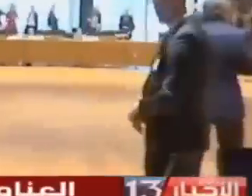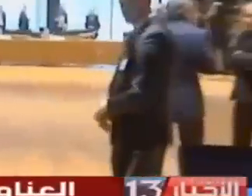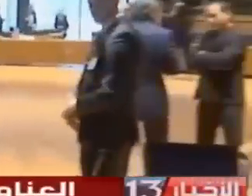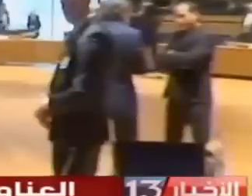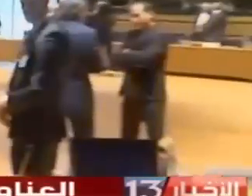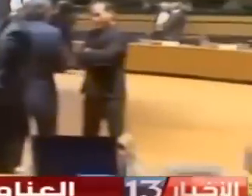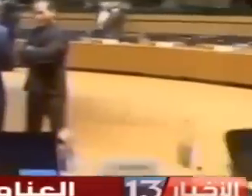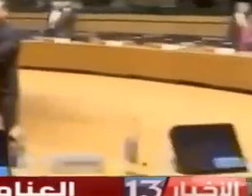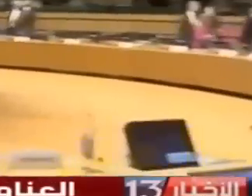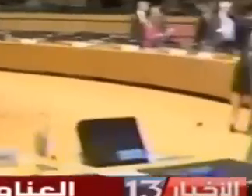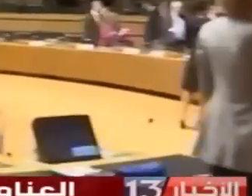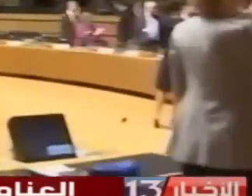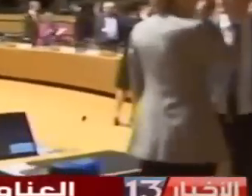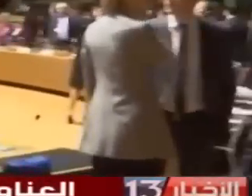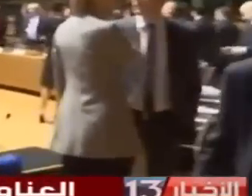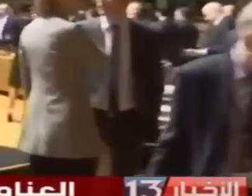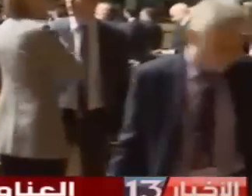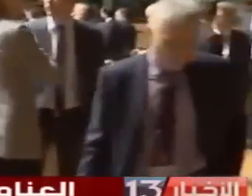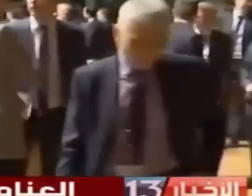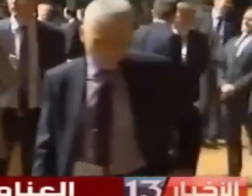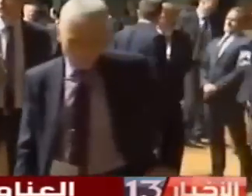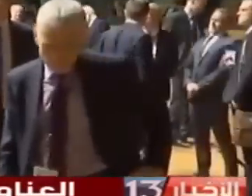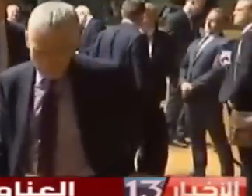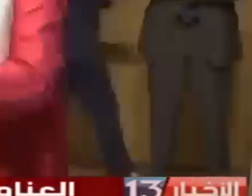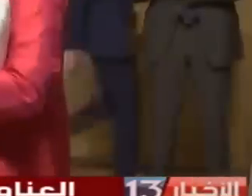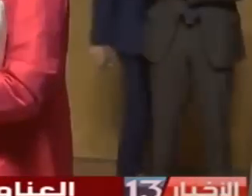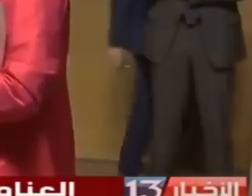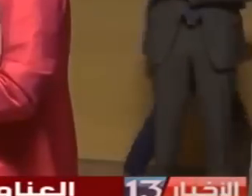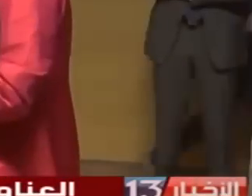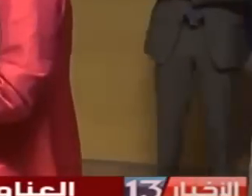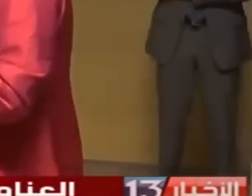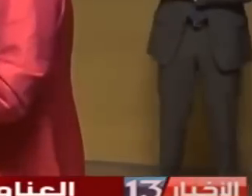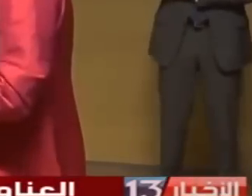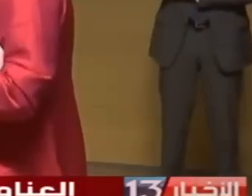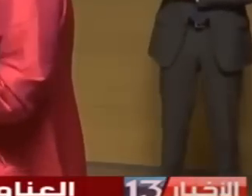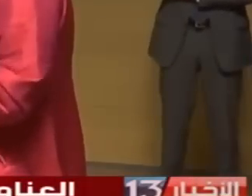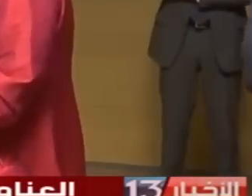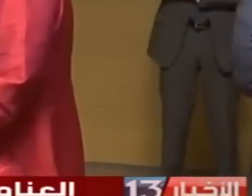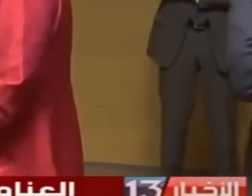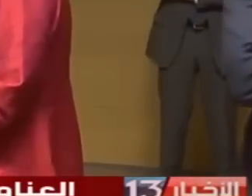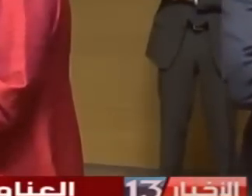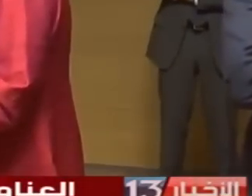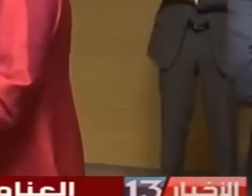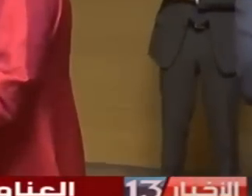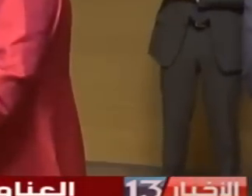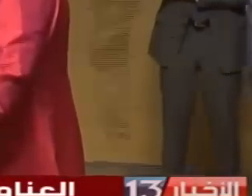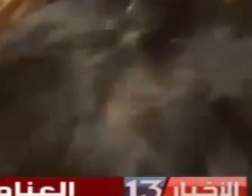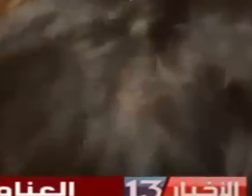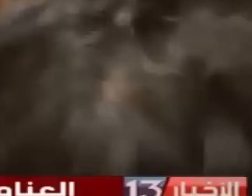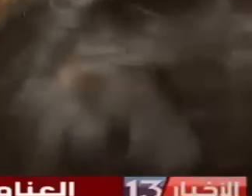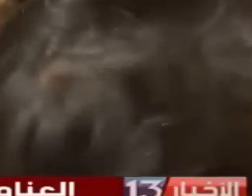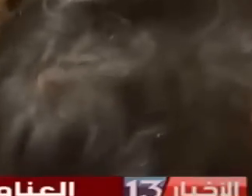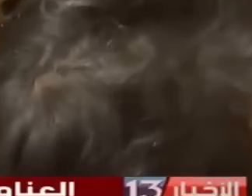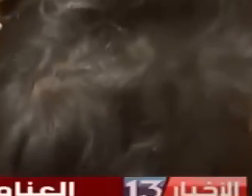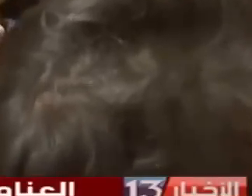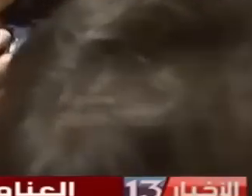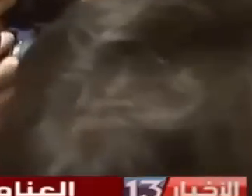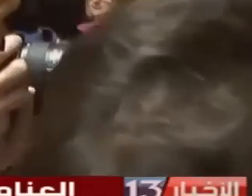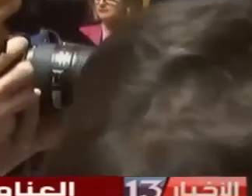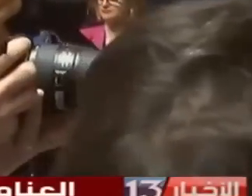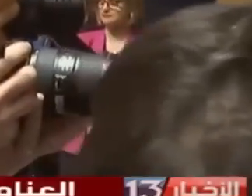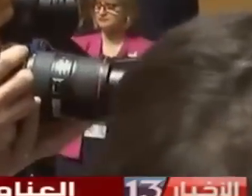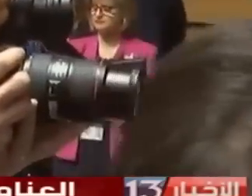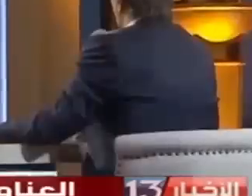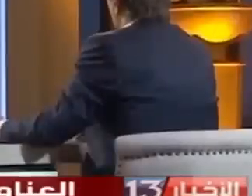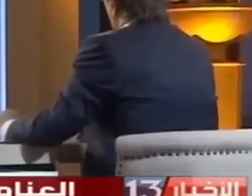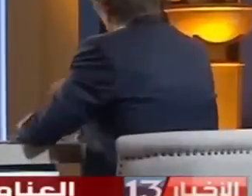وزراء خارجيه الاتحاد الاوروبي يدعون طهران وموسكو الى الضغط على دمشق واطراف يؤكد سحب القوات الامريكيه